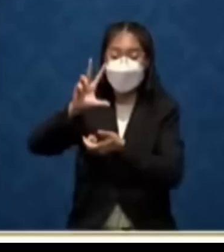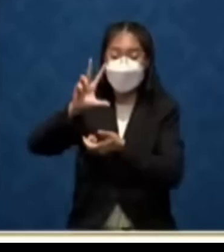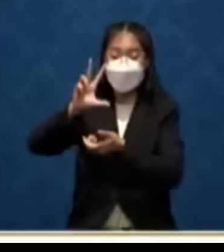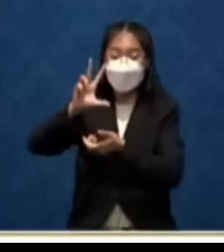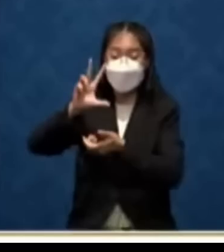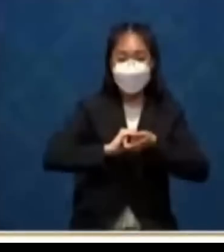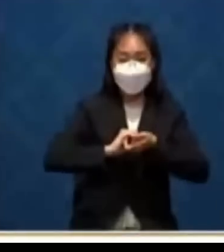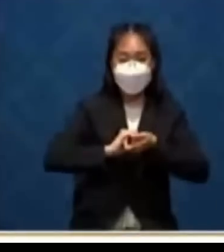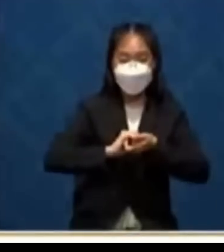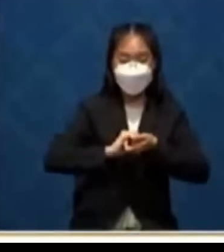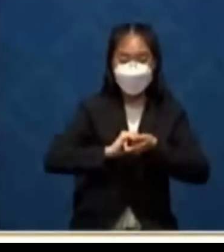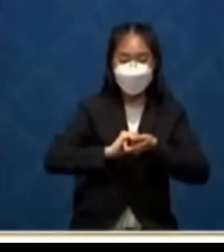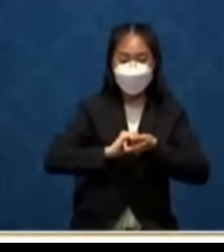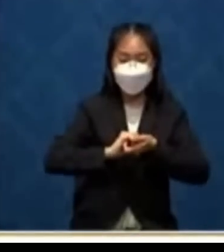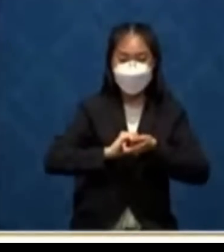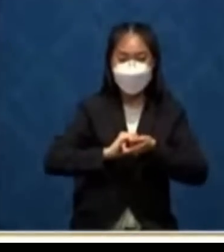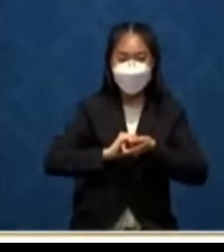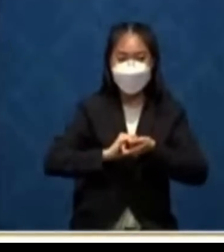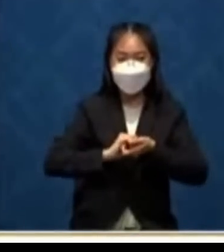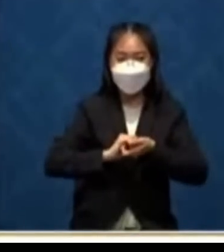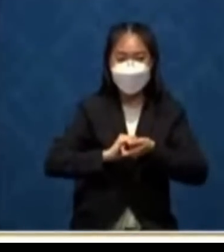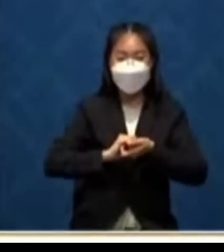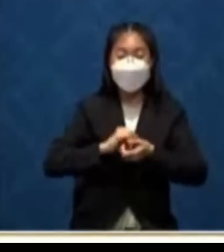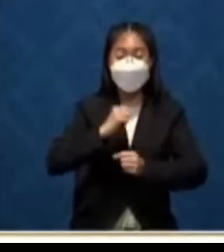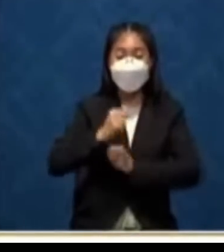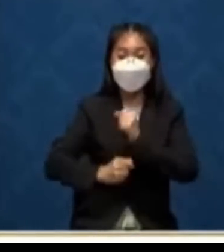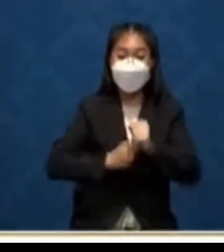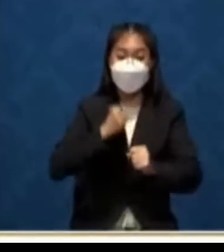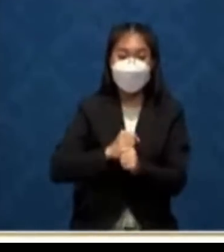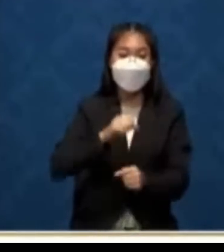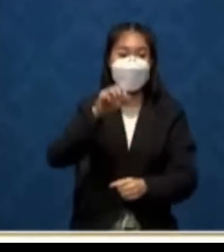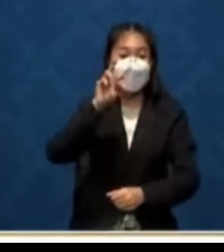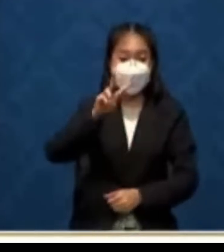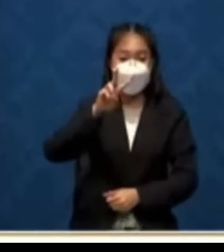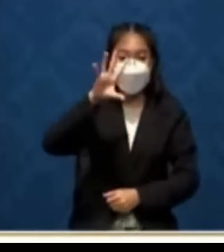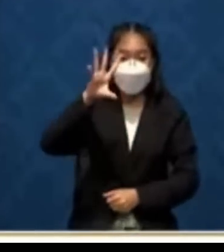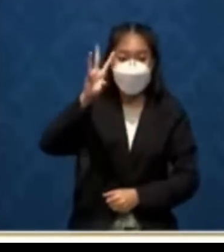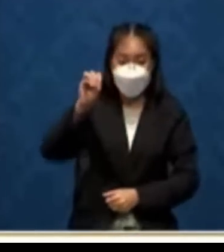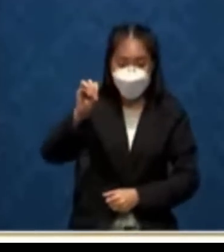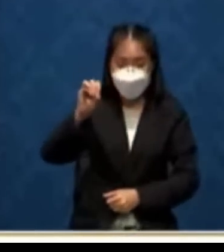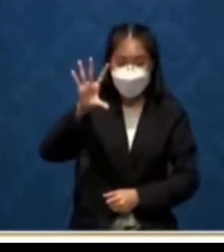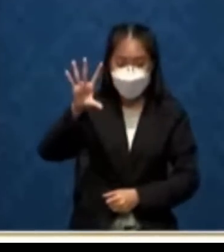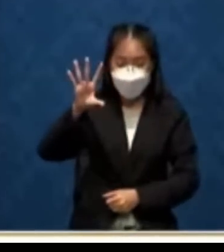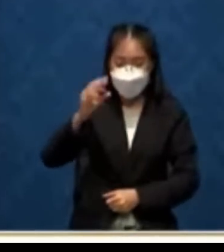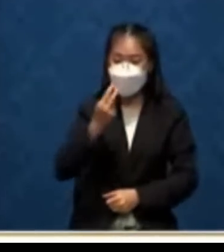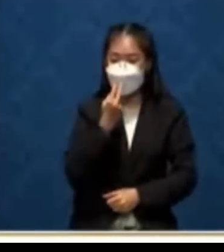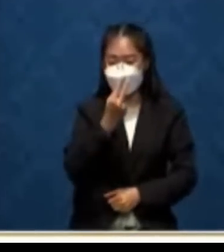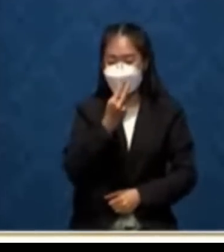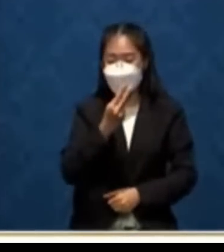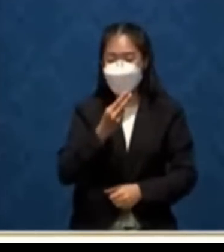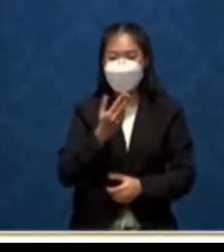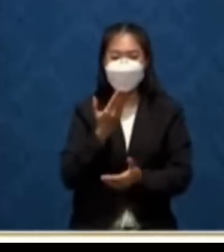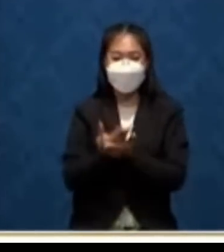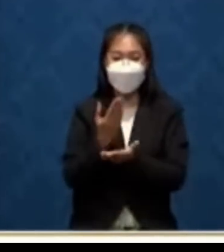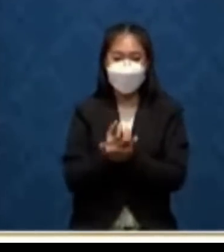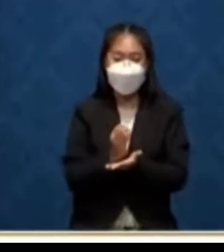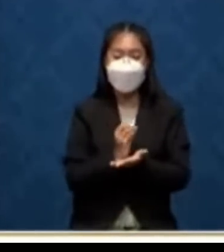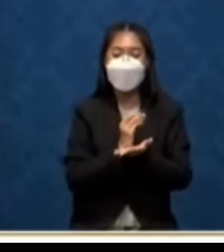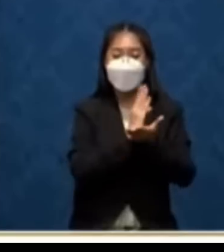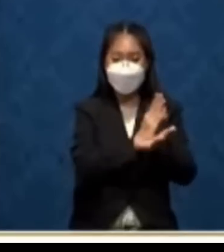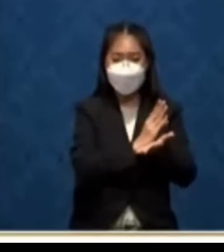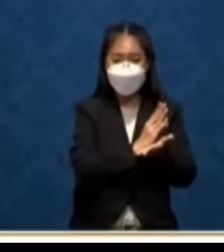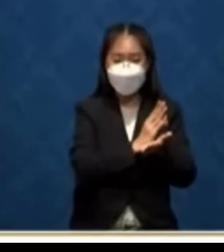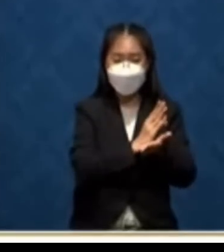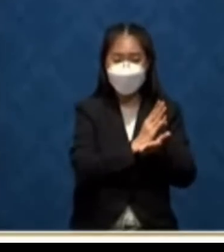รีบไปอันเฟรนด์นะครับหรือในปี65ก็เห็นยอดบริจาคให้ทั้งพลังประชารัฐและเศรษฐกิจ